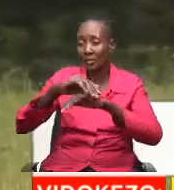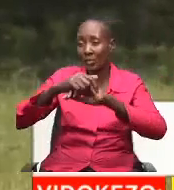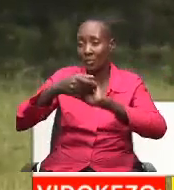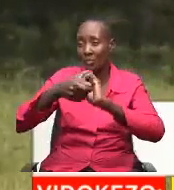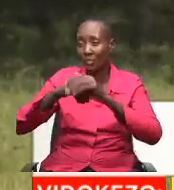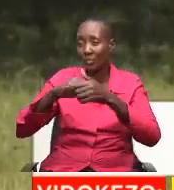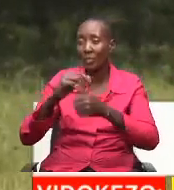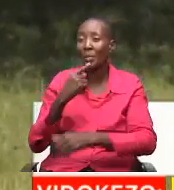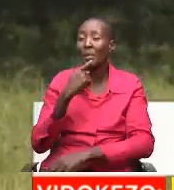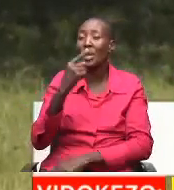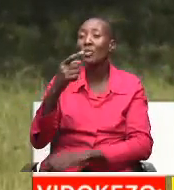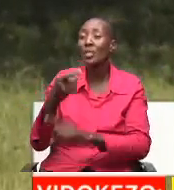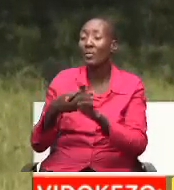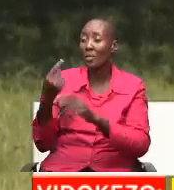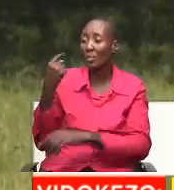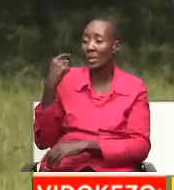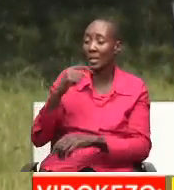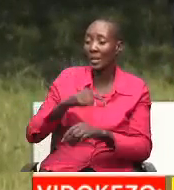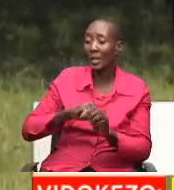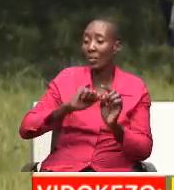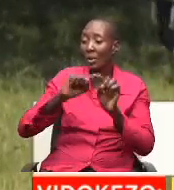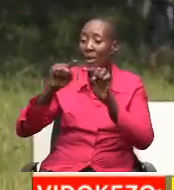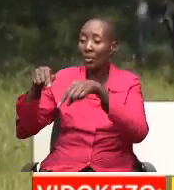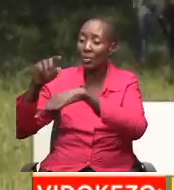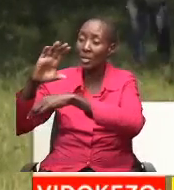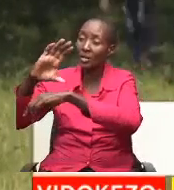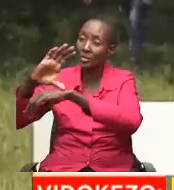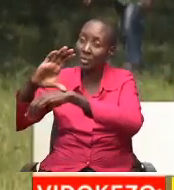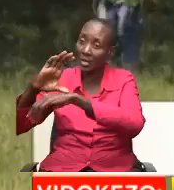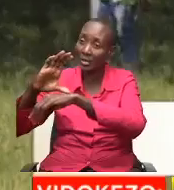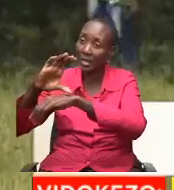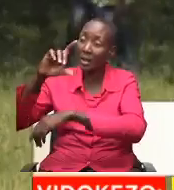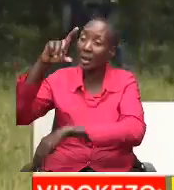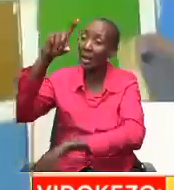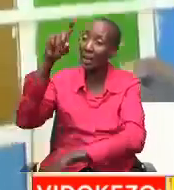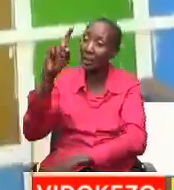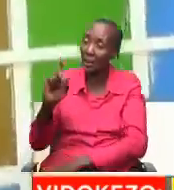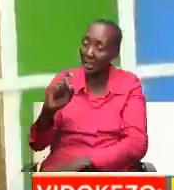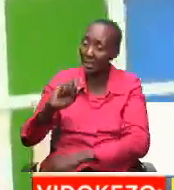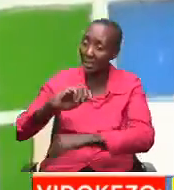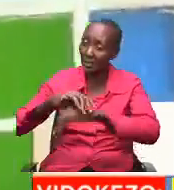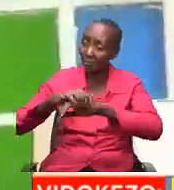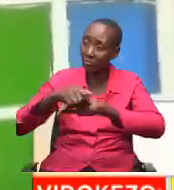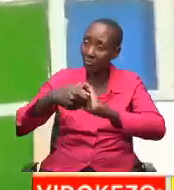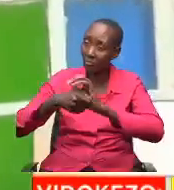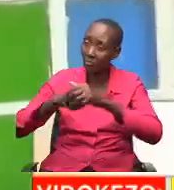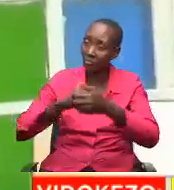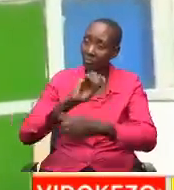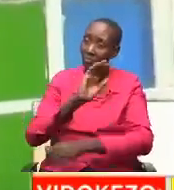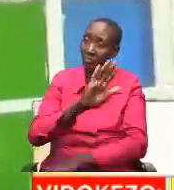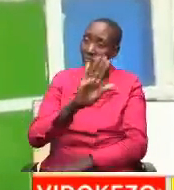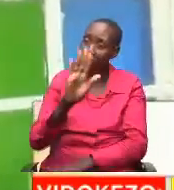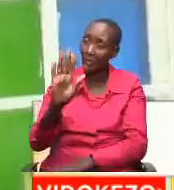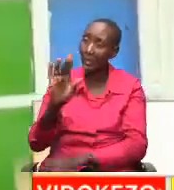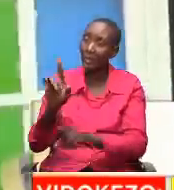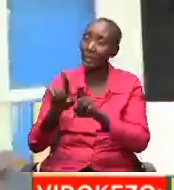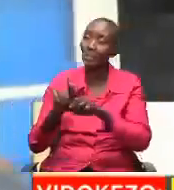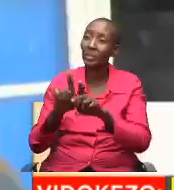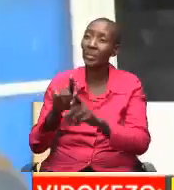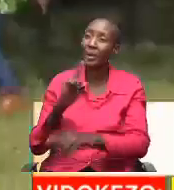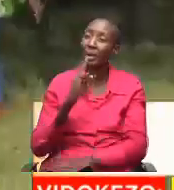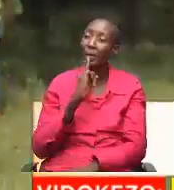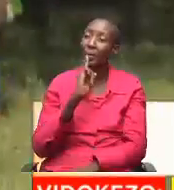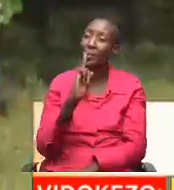nimeeleza tangu jana kwamba watakapokuja kanisani itawabidi waoshe mikono yao vile agizo